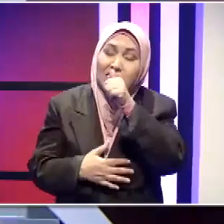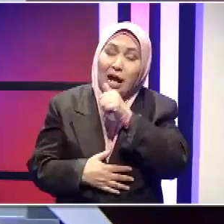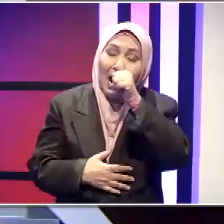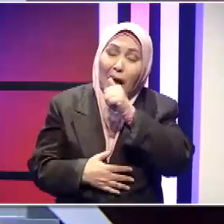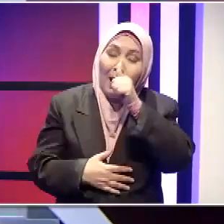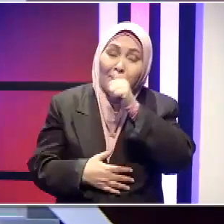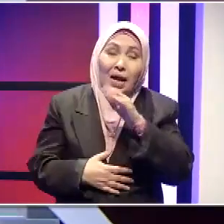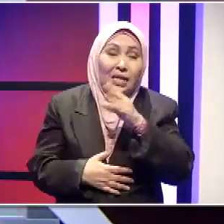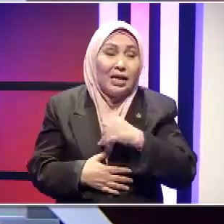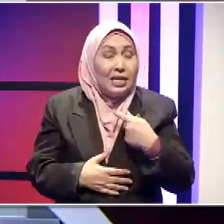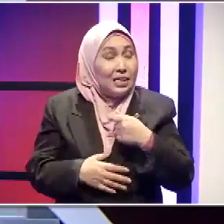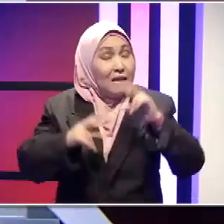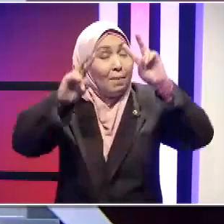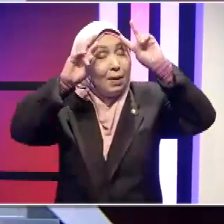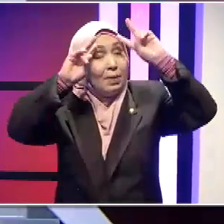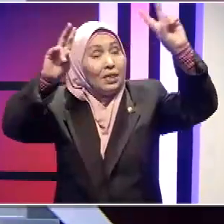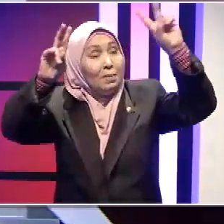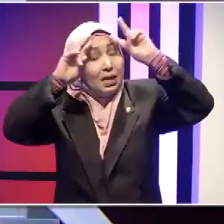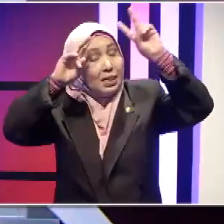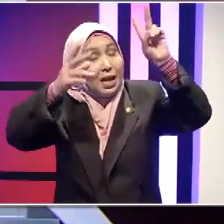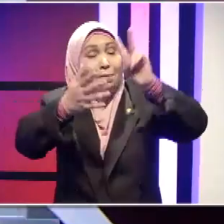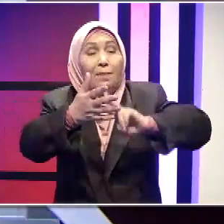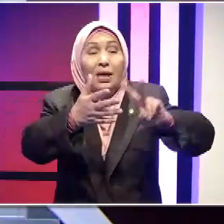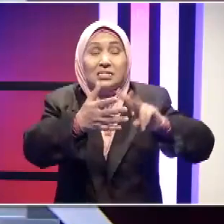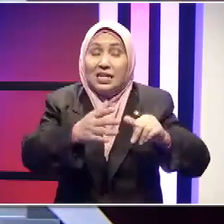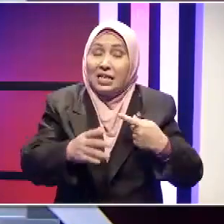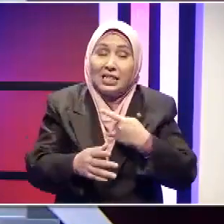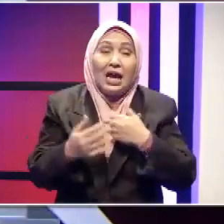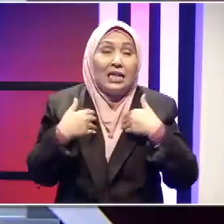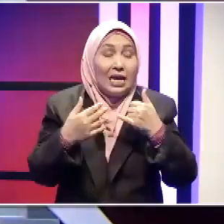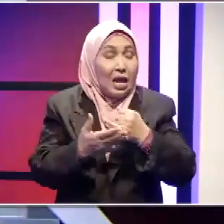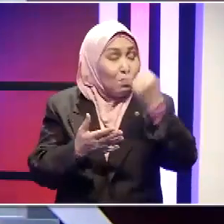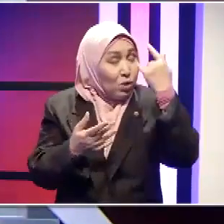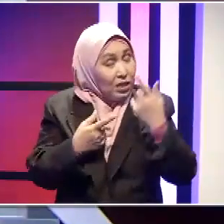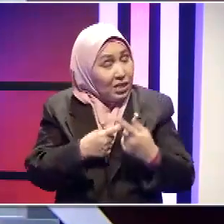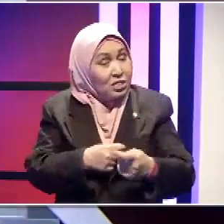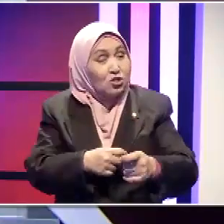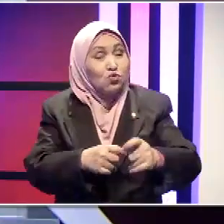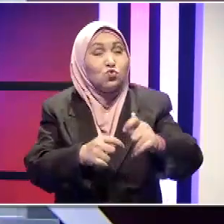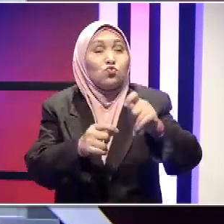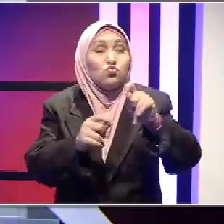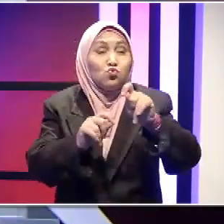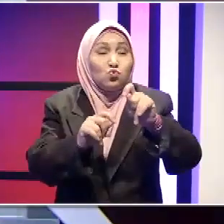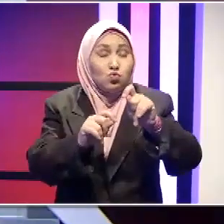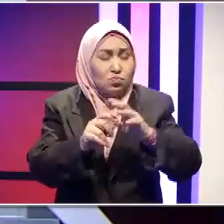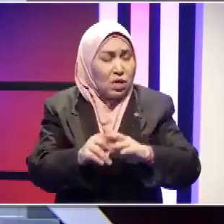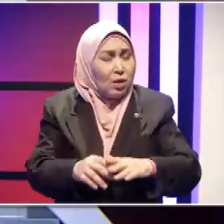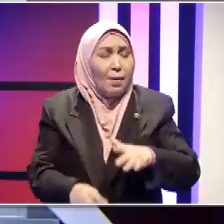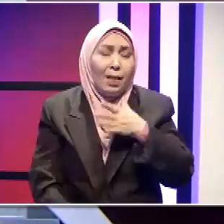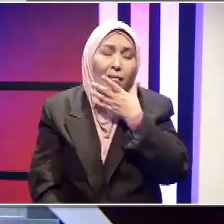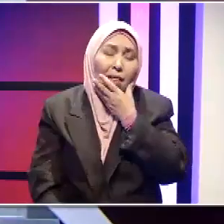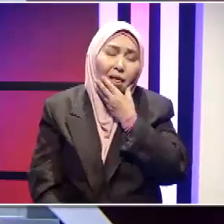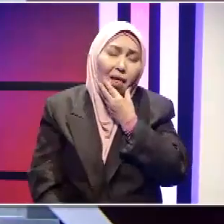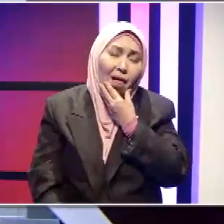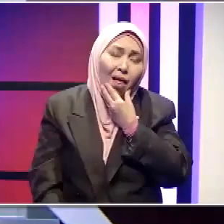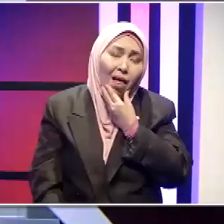dan kita tenang-tenang ketika melaju dan bila kita demo ini kita coba mempraktikkan sosial mungkin lambat kita bertaqwa